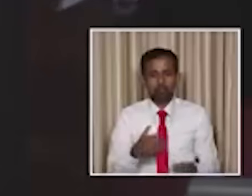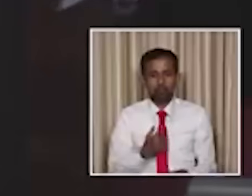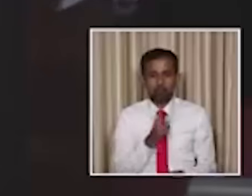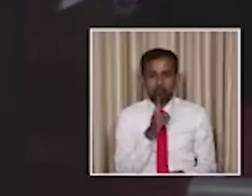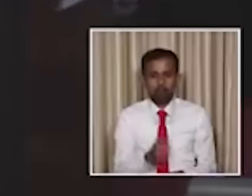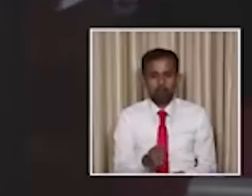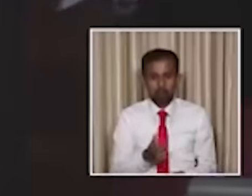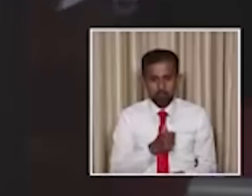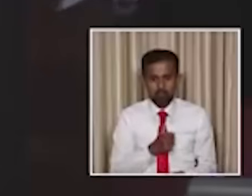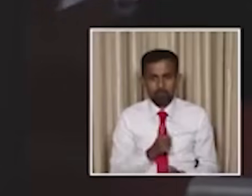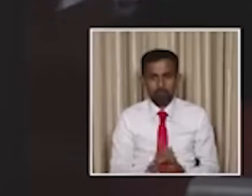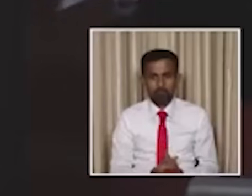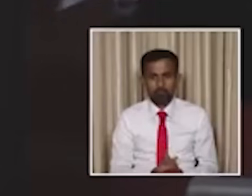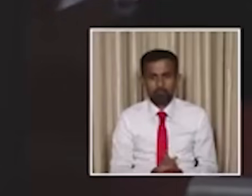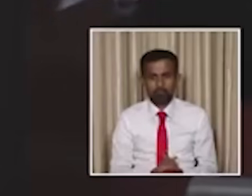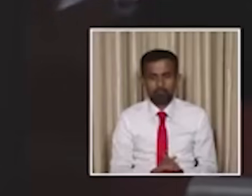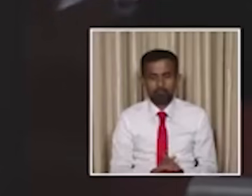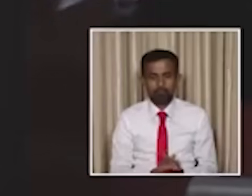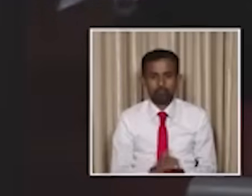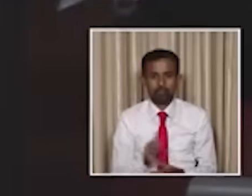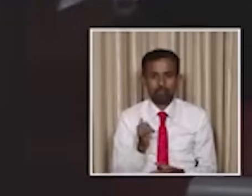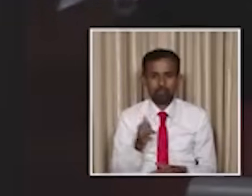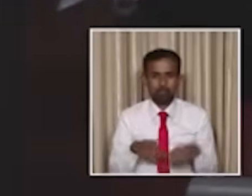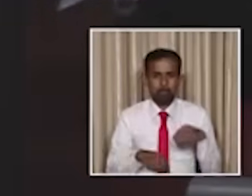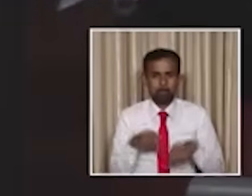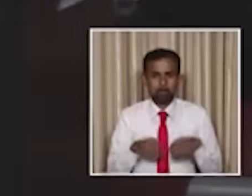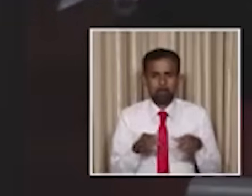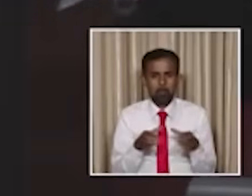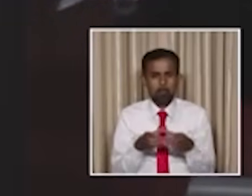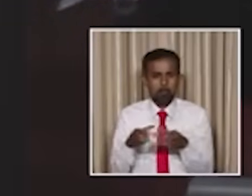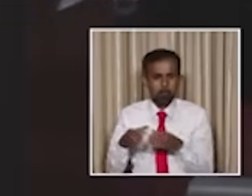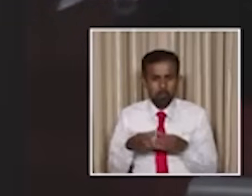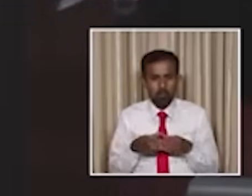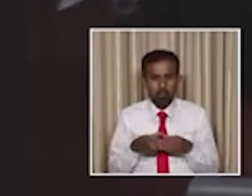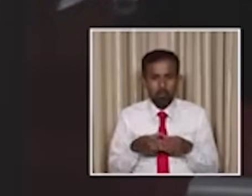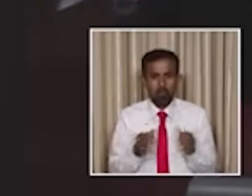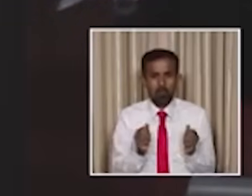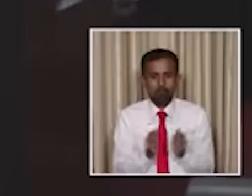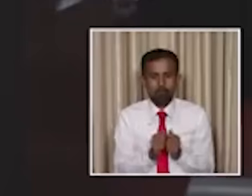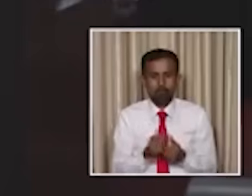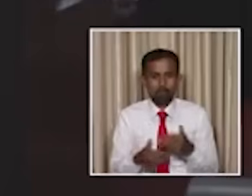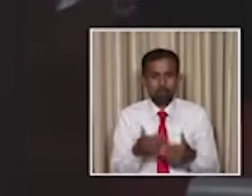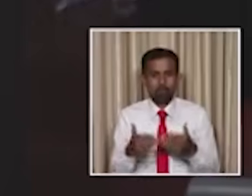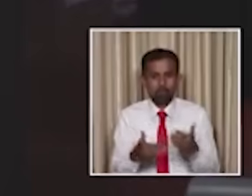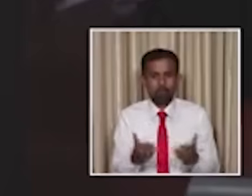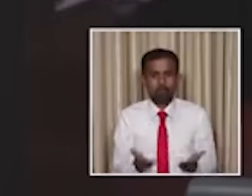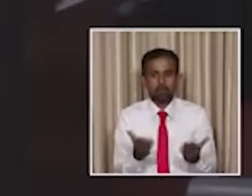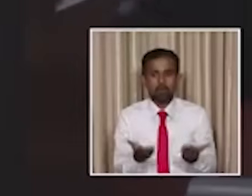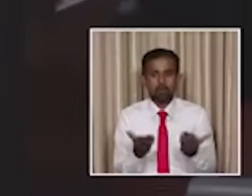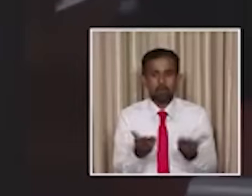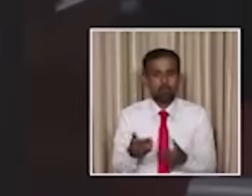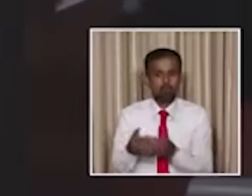கட்சிகள் சார்ந்த சில ஒட்டுண்ணிகளும், சிலாப அரசியல் சார்ந்த சில ஒட்டுண்ணிகளும், ஊடகங்கள் சார்ந்த சில